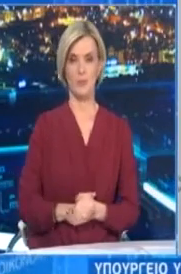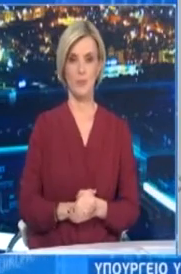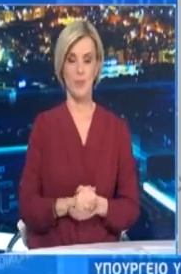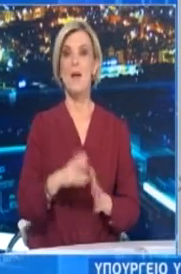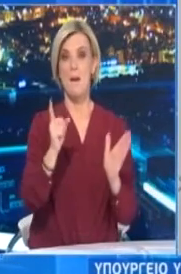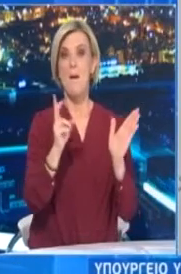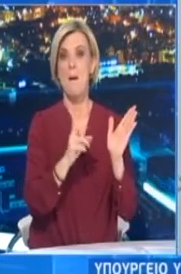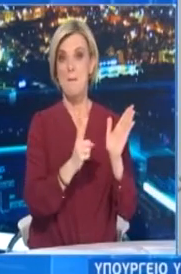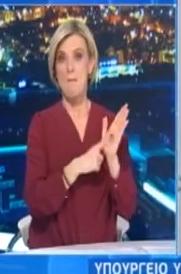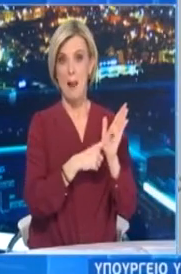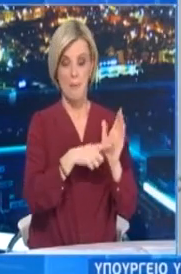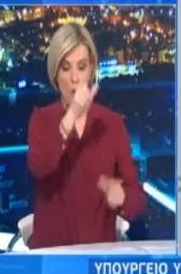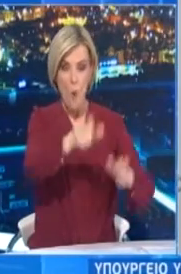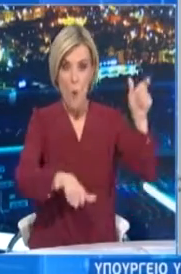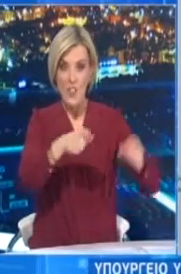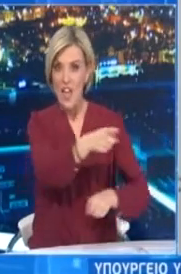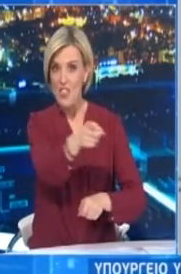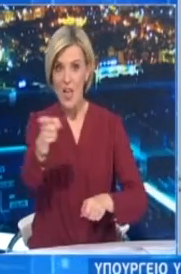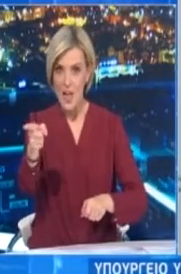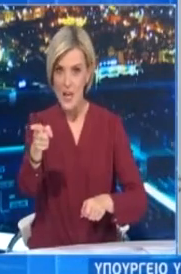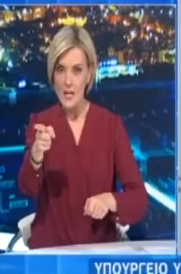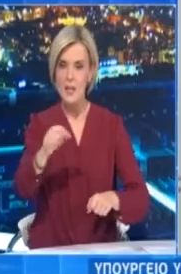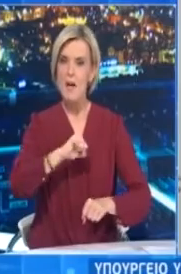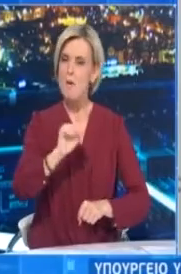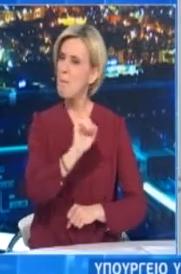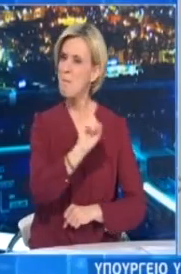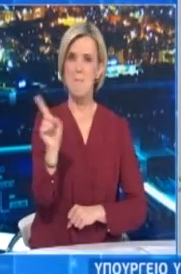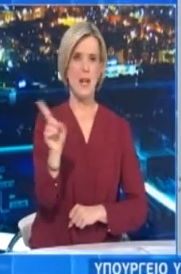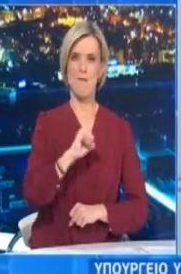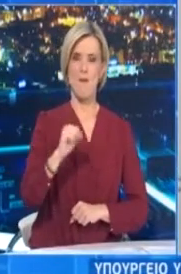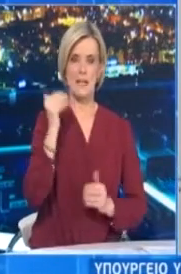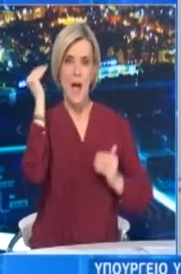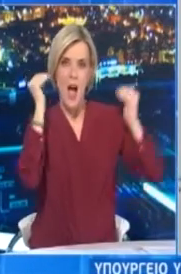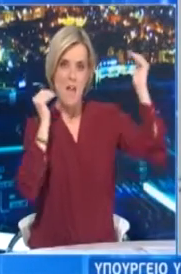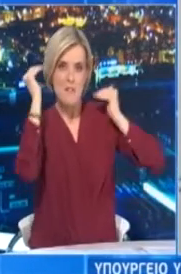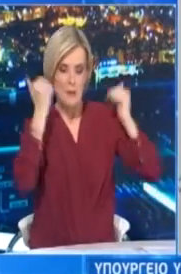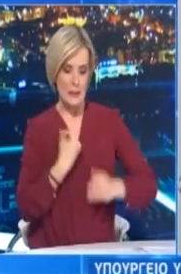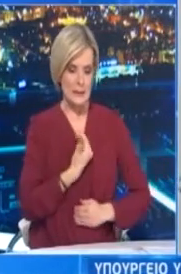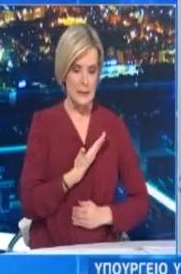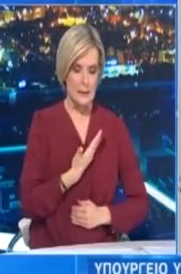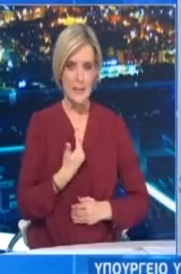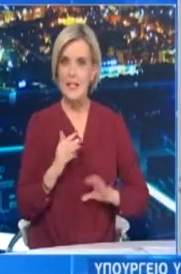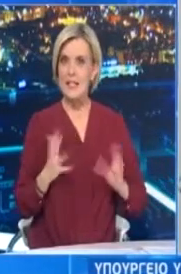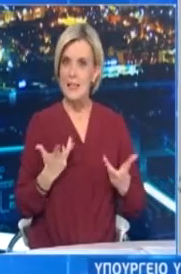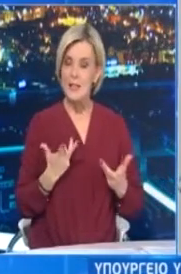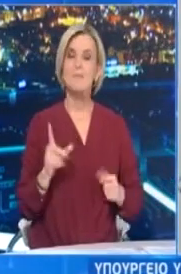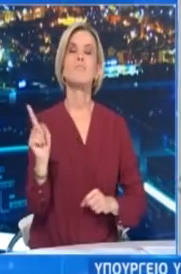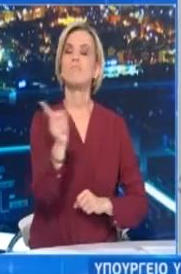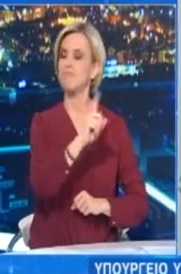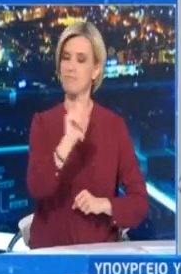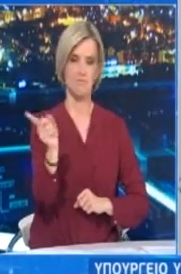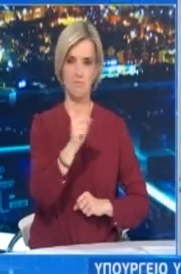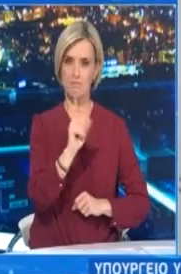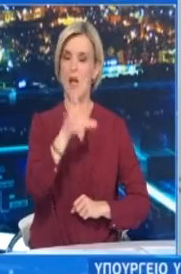από εμάς που καλείται να εμβολιαστεί να ξεπεράσει τυχόν φόβους ή κάποιο δισταγμό και να μην στερήσει από τον εαυτό του αλλά και από